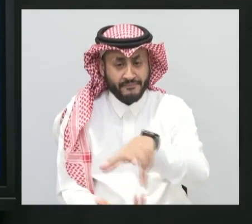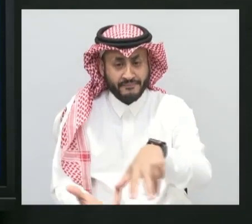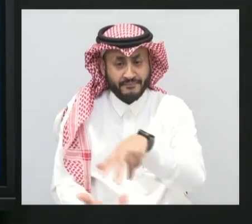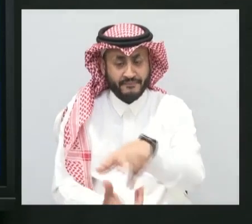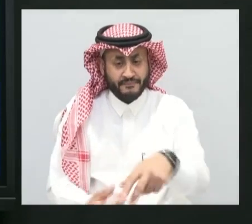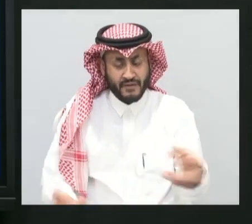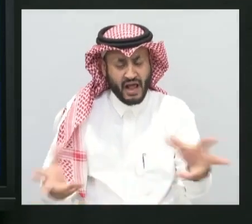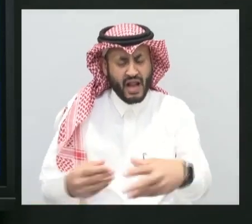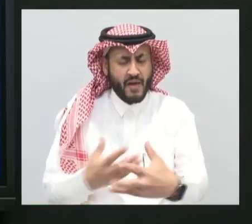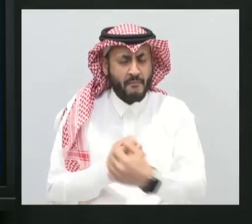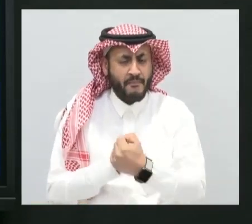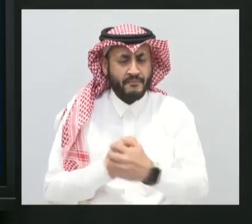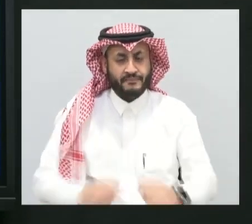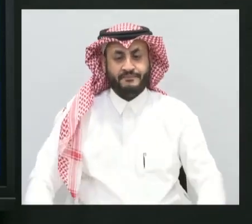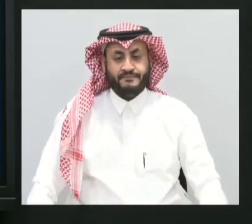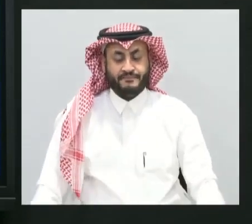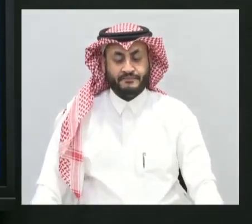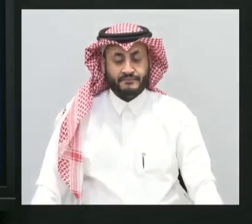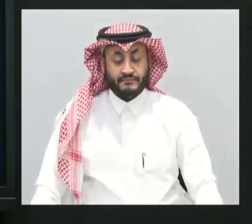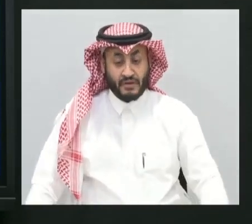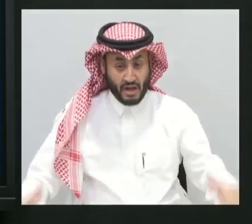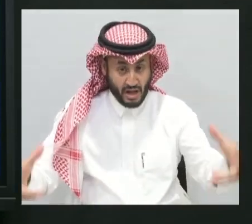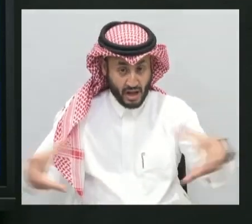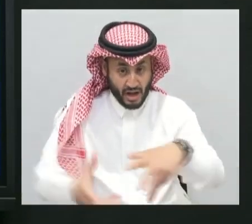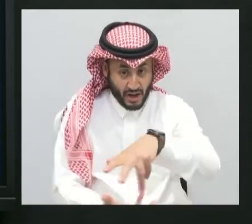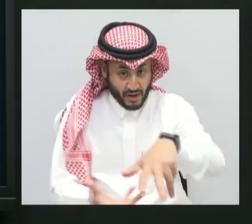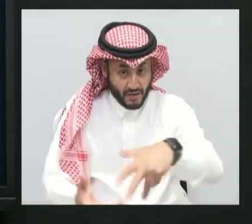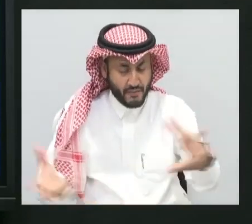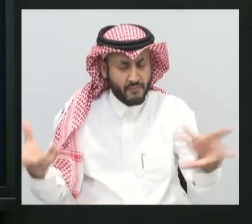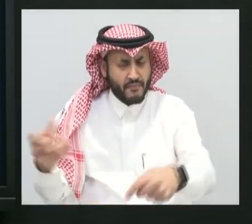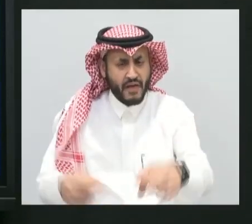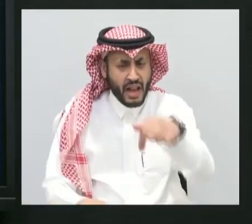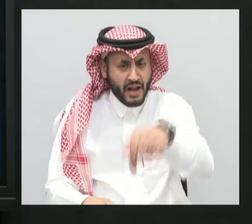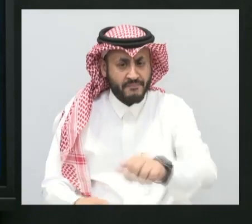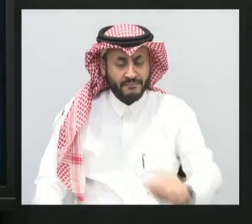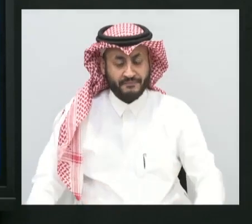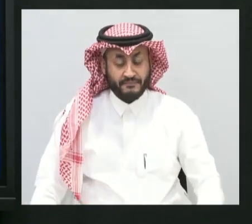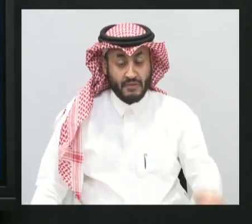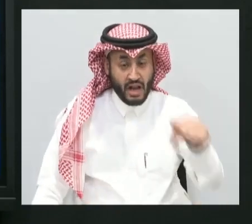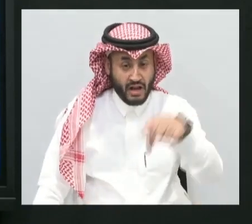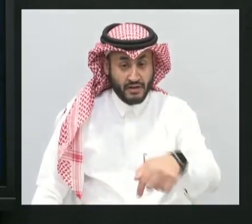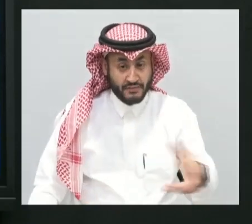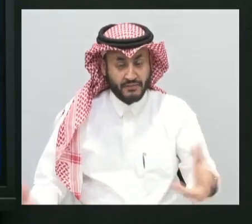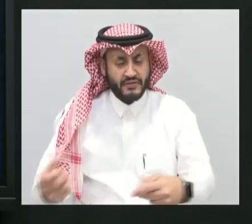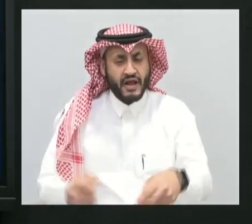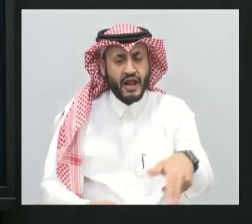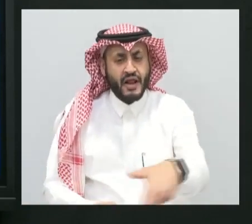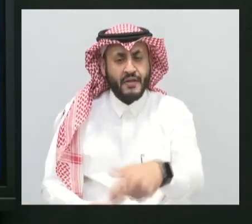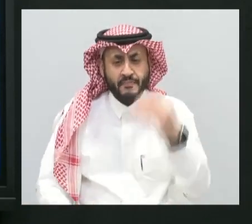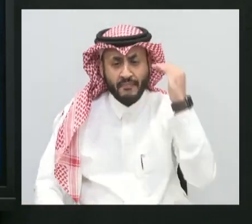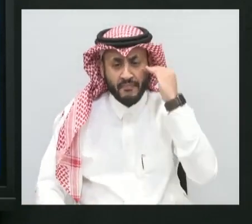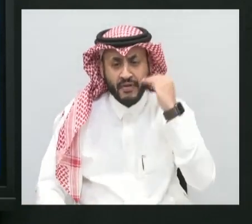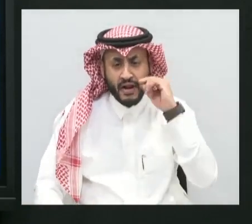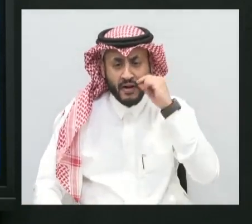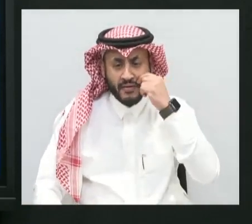والحفاظ عليها للارض موارد هامه جدا ويجب علينا طلابنا والطالباتنا